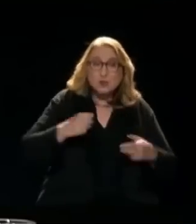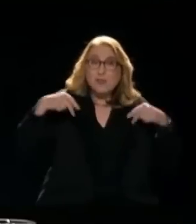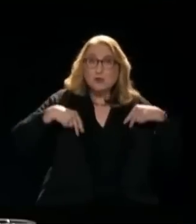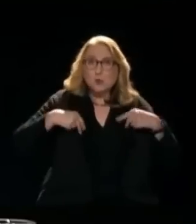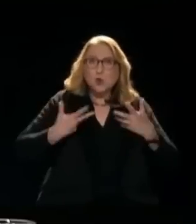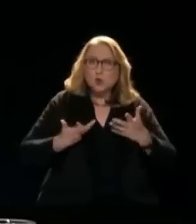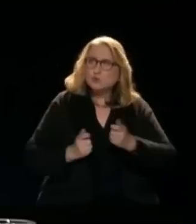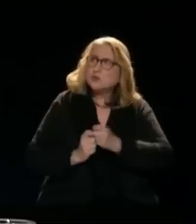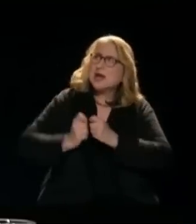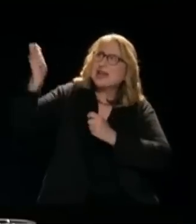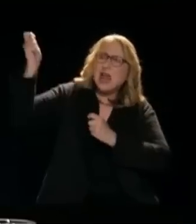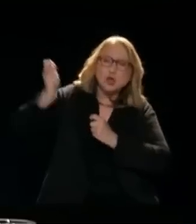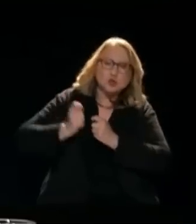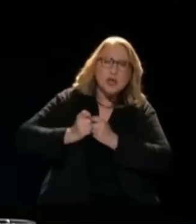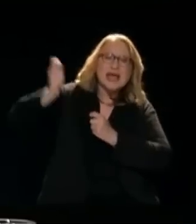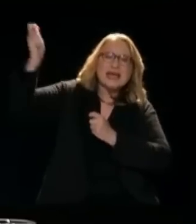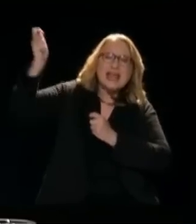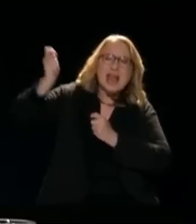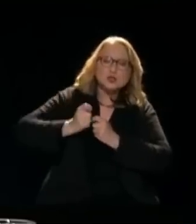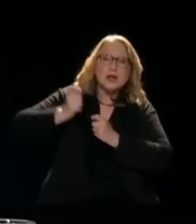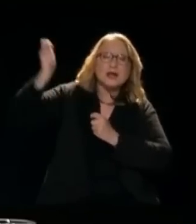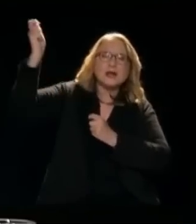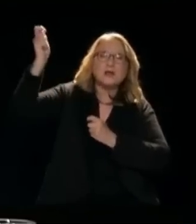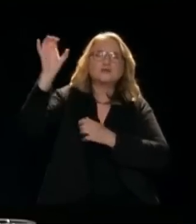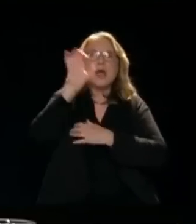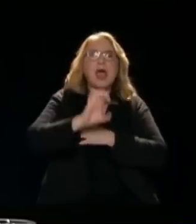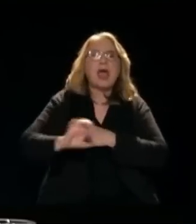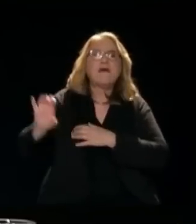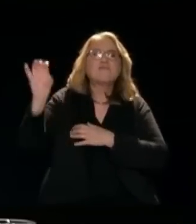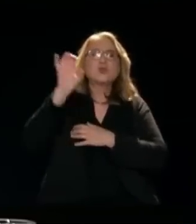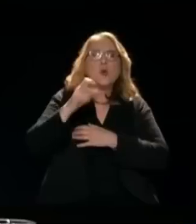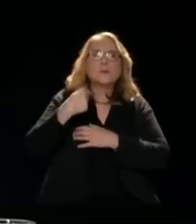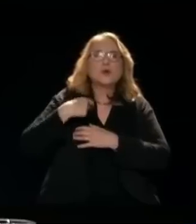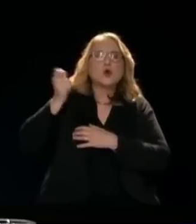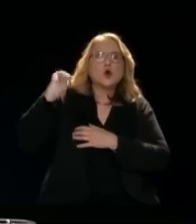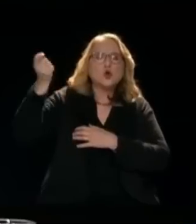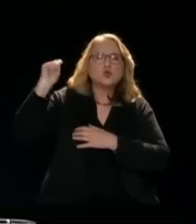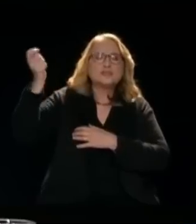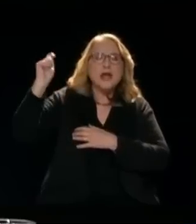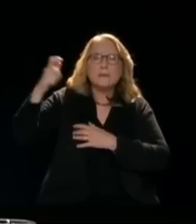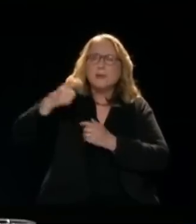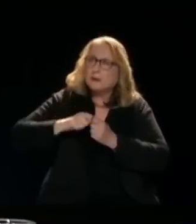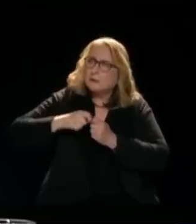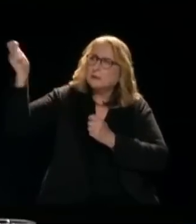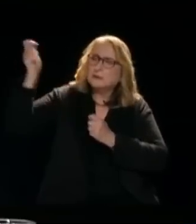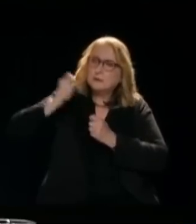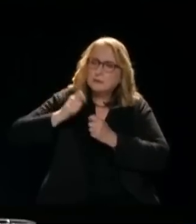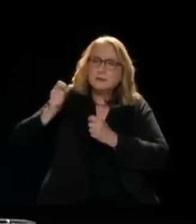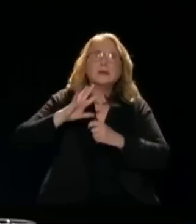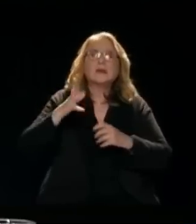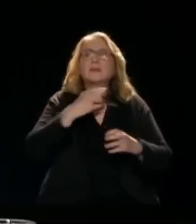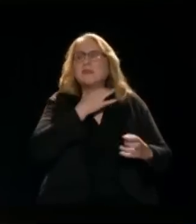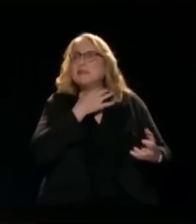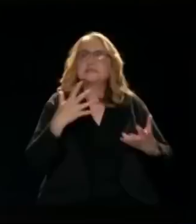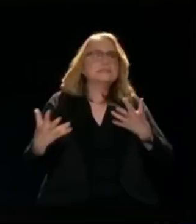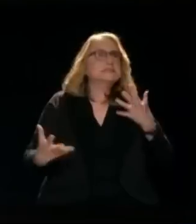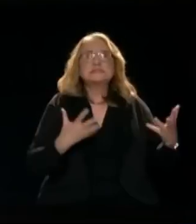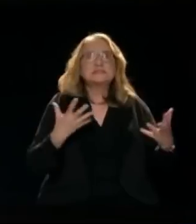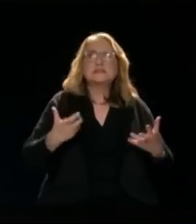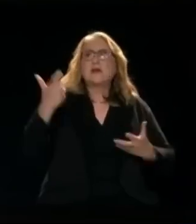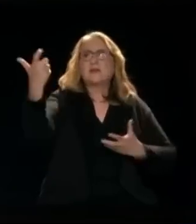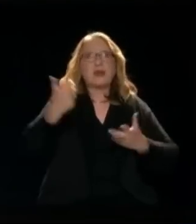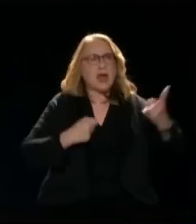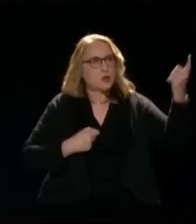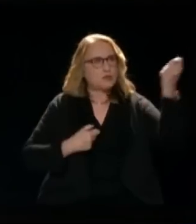και επειδή δεν φτάνουν, δανειζόμαστε εκ νέου και μάλιστα... Το 2022, κλείνοντας το 2022. Άρα, παύση πληρωμός στο χρέος,